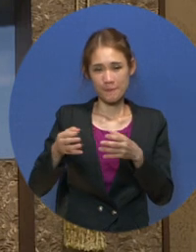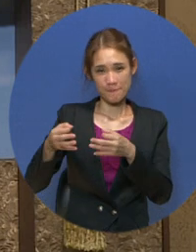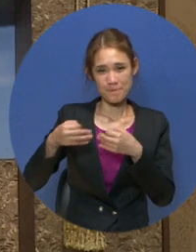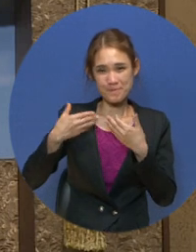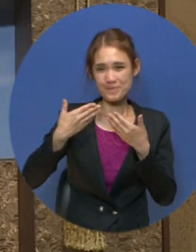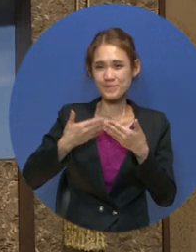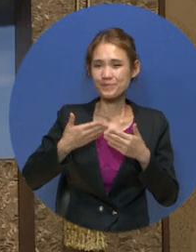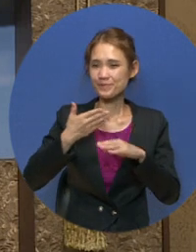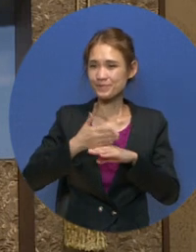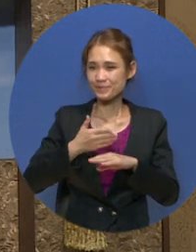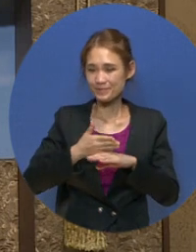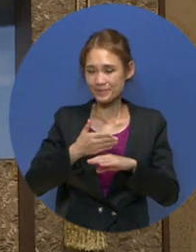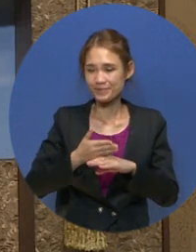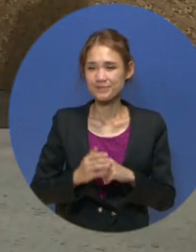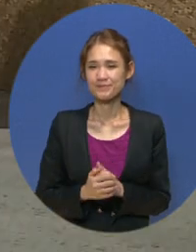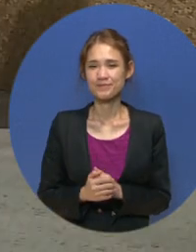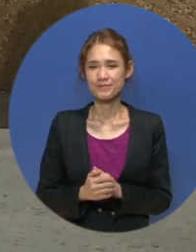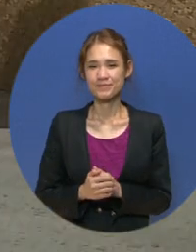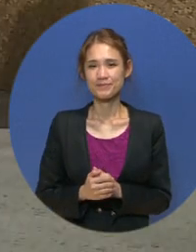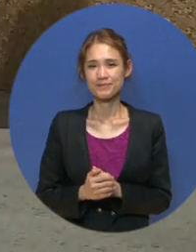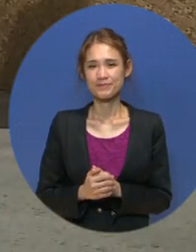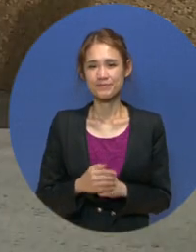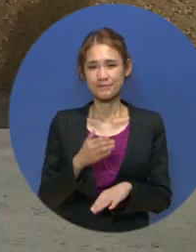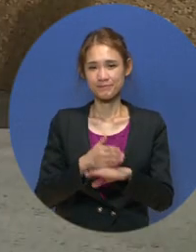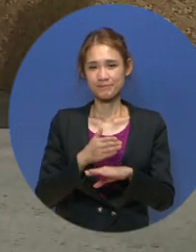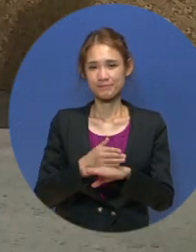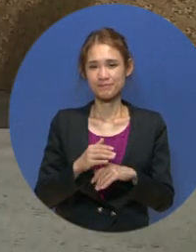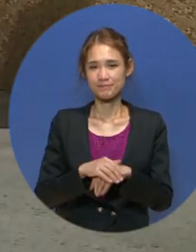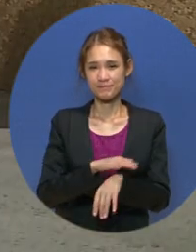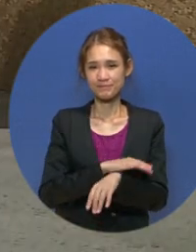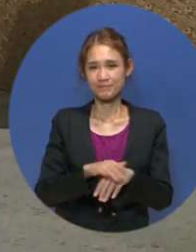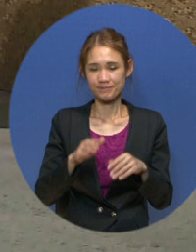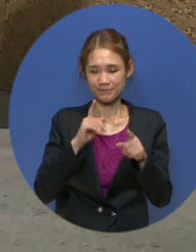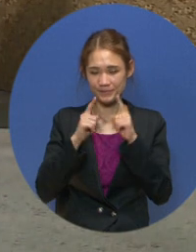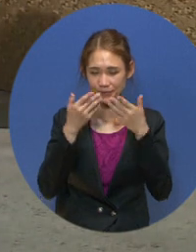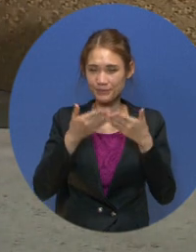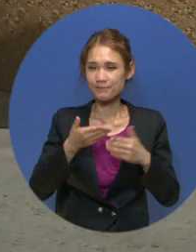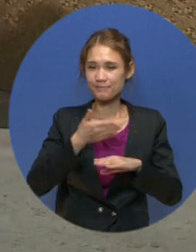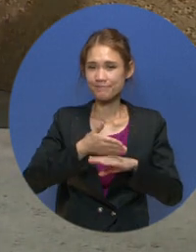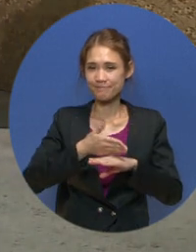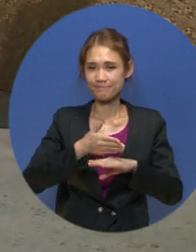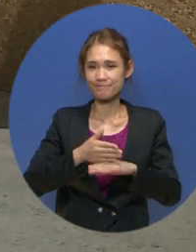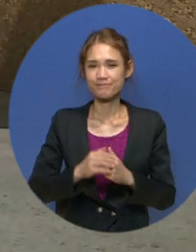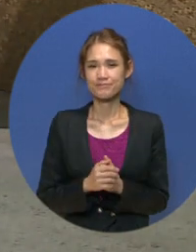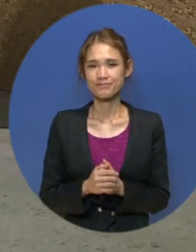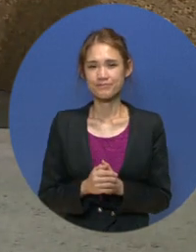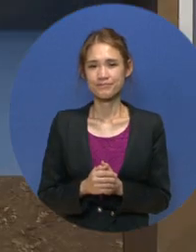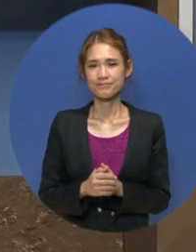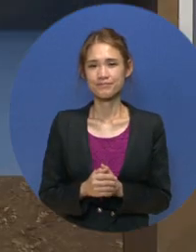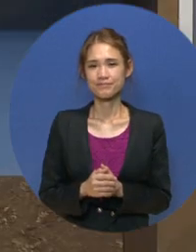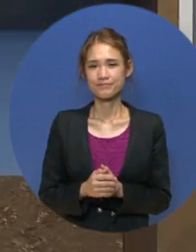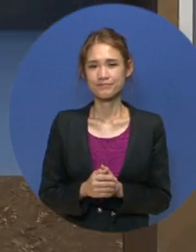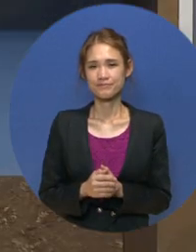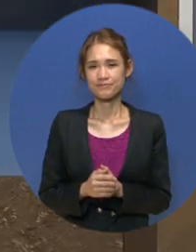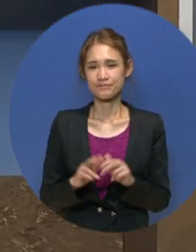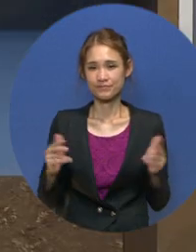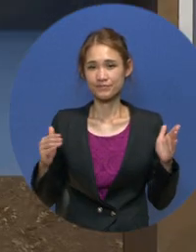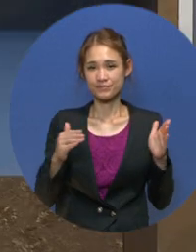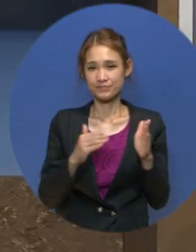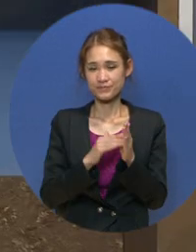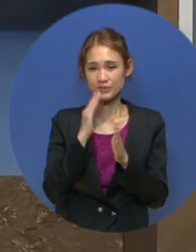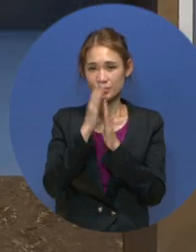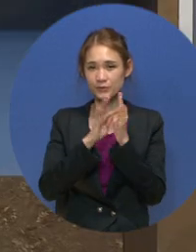주세요. 감사합니다. 네, 감사합니다. 오늘 말씀 감사합니다. 네, 감사합니다. 네,